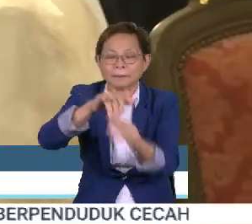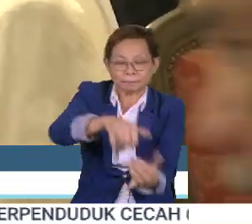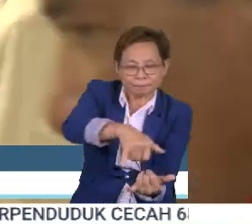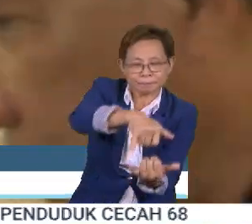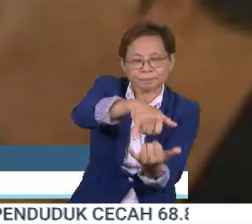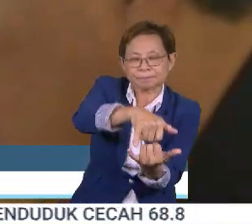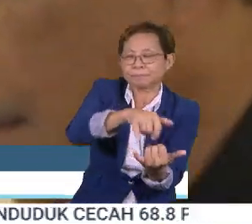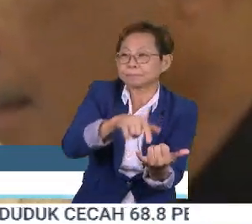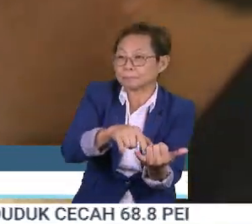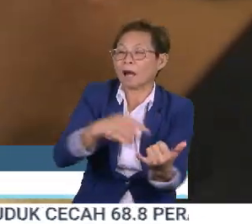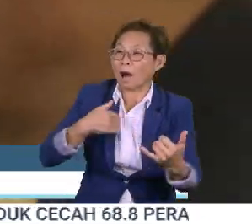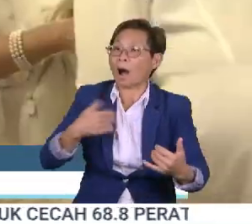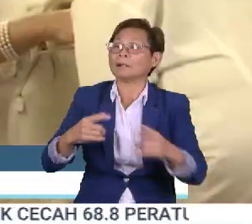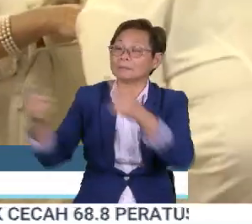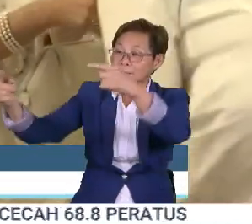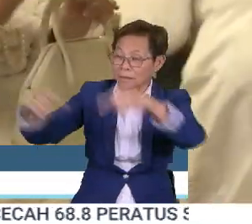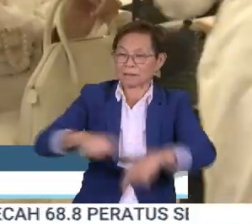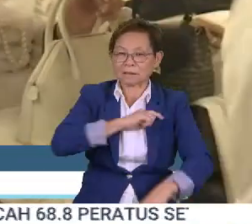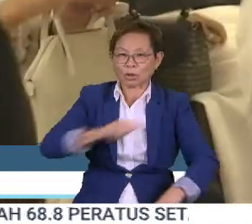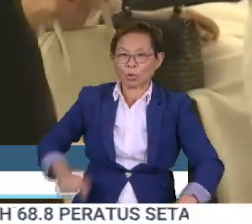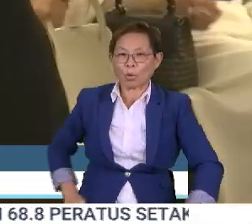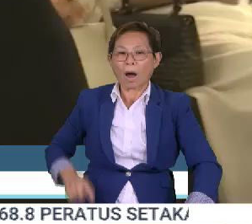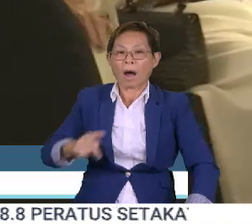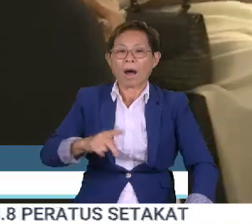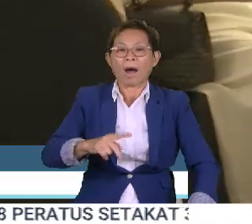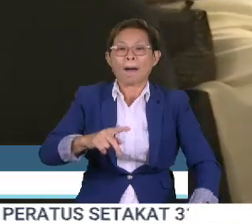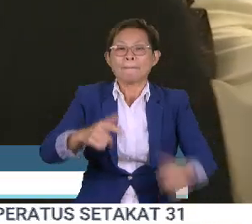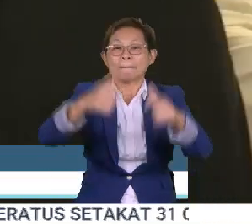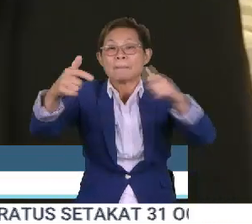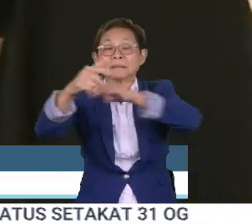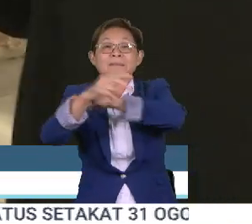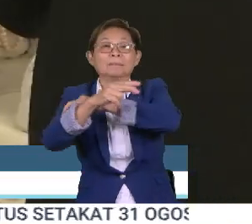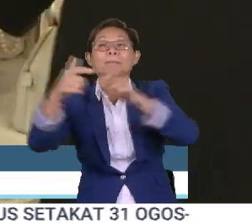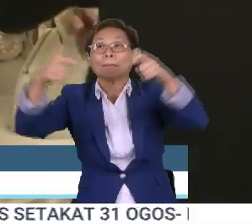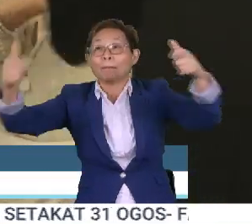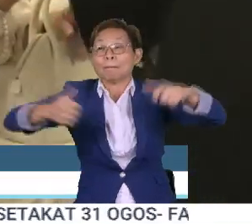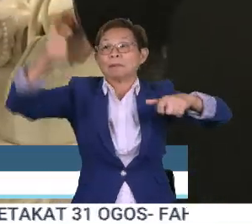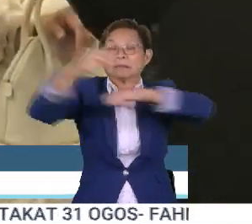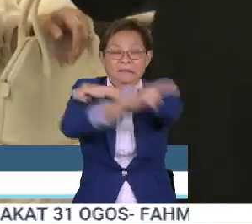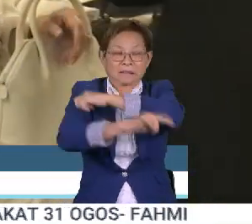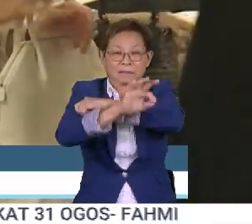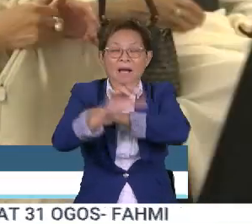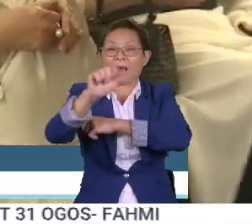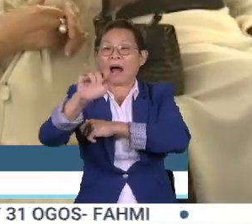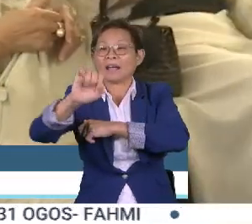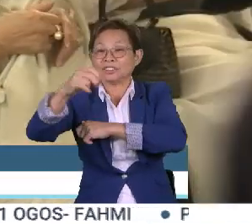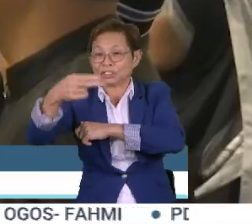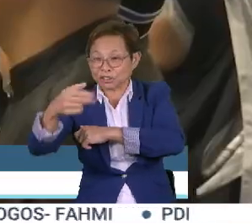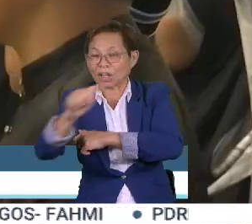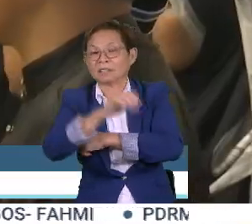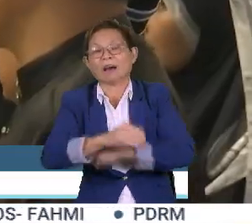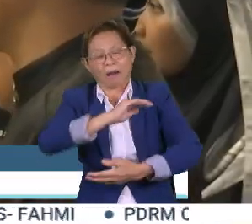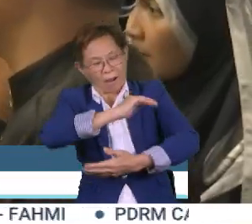merubah keturunan besar Negeri 9 tuanku Aisyah rohani Tengku bersama boot